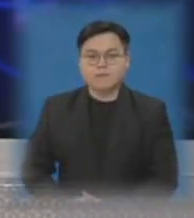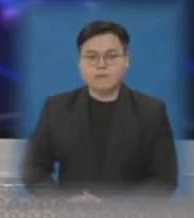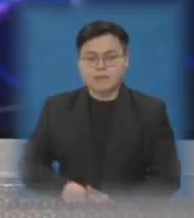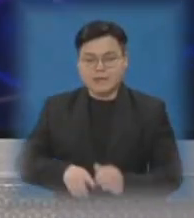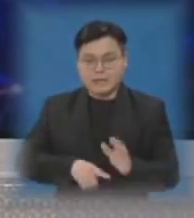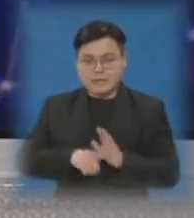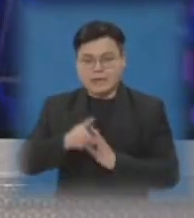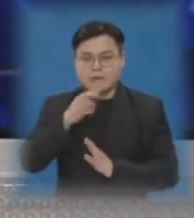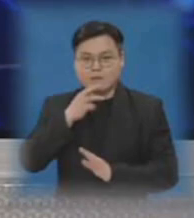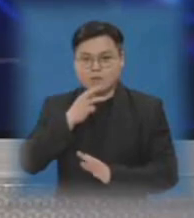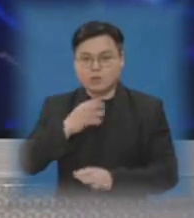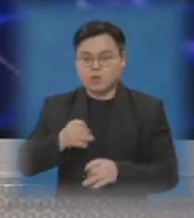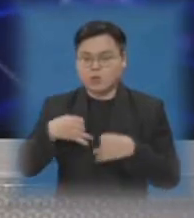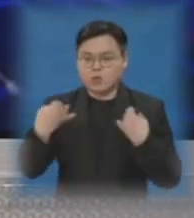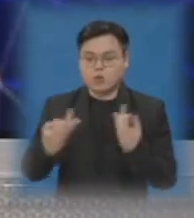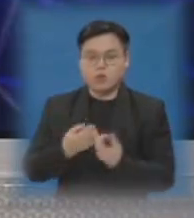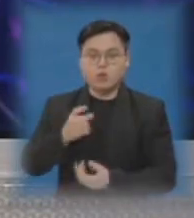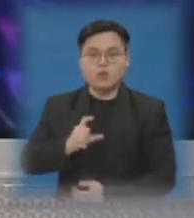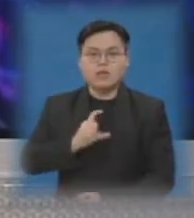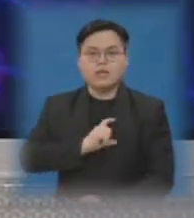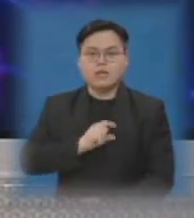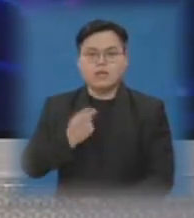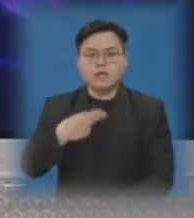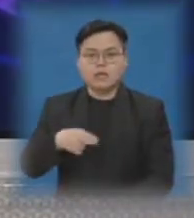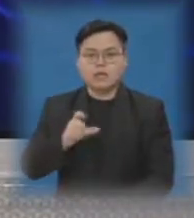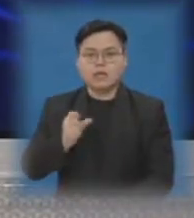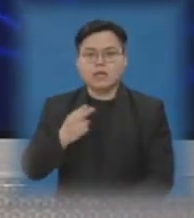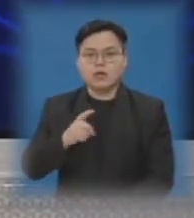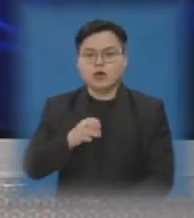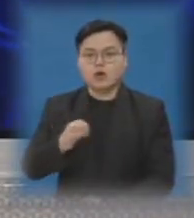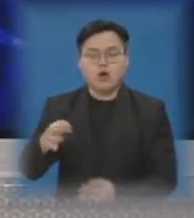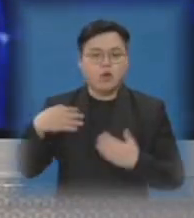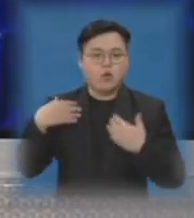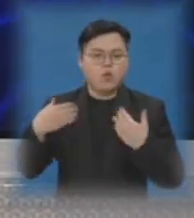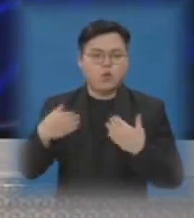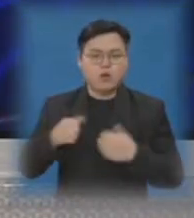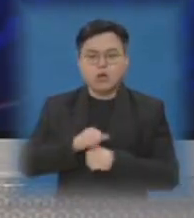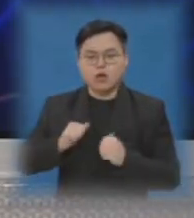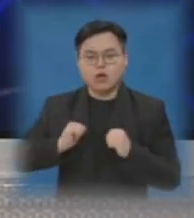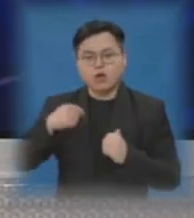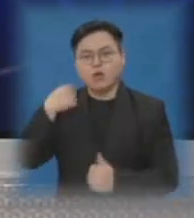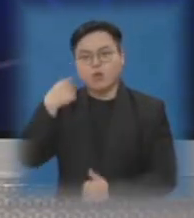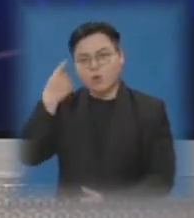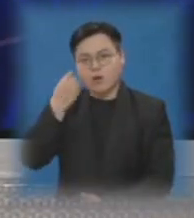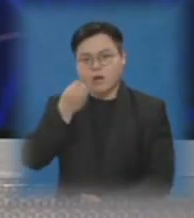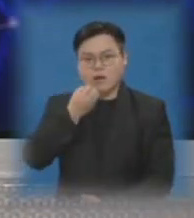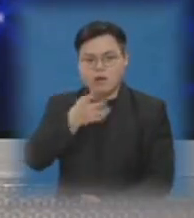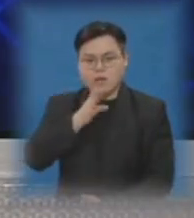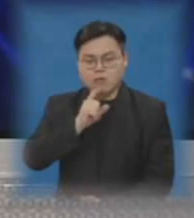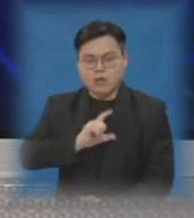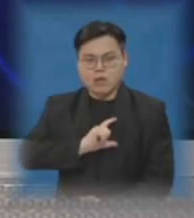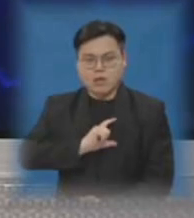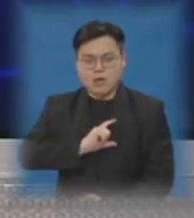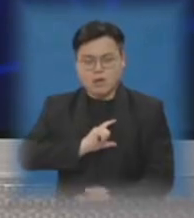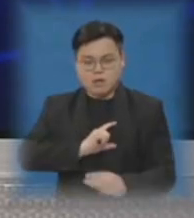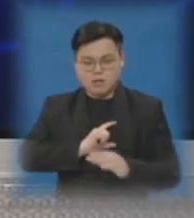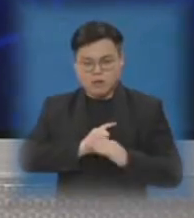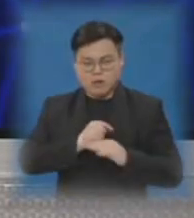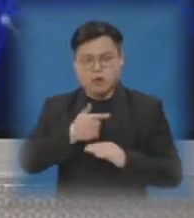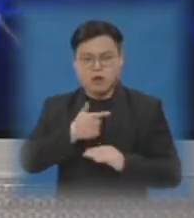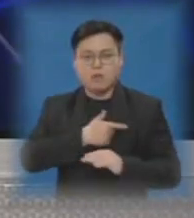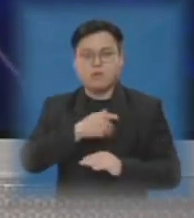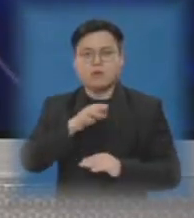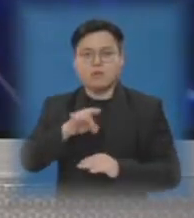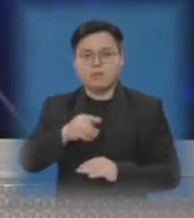Эхний мэдээ. Улсын хурлын хүний эрхийн дэд хорог хуралдуулж иргэний үзэл бодлоо илэрхийлэх эрхэнд хаалтсан талаарх гомдлуудыг нээлттэй сонсгор